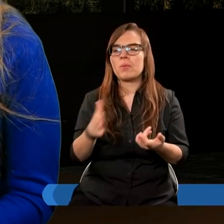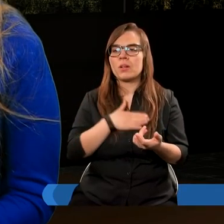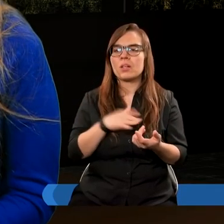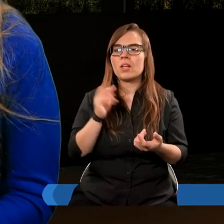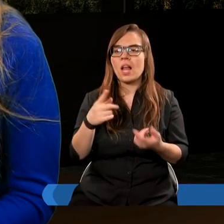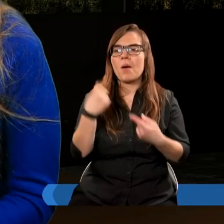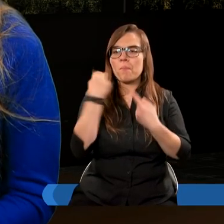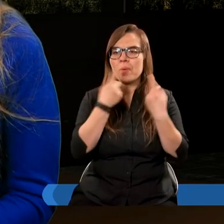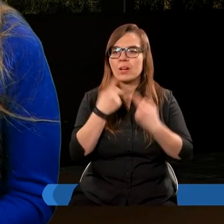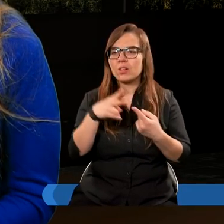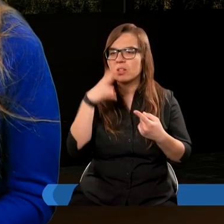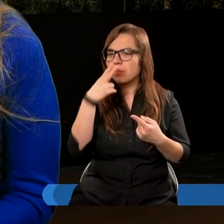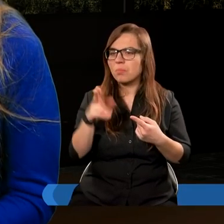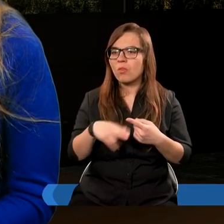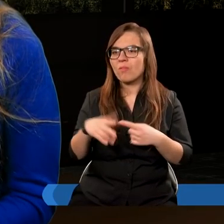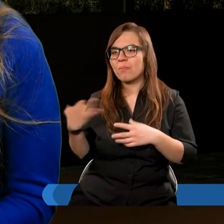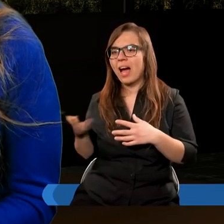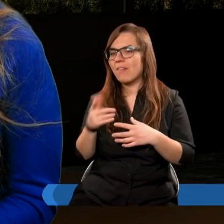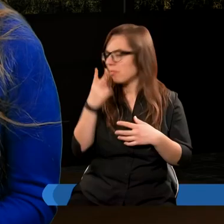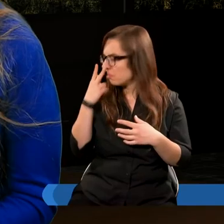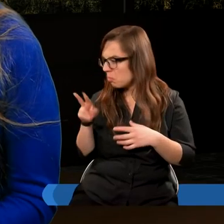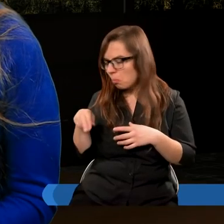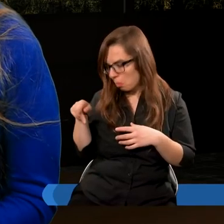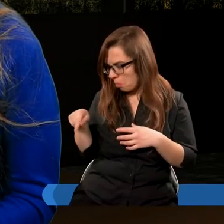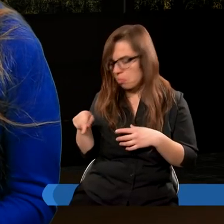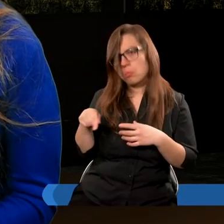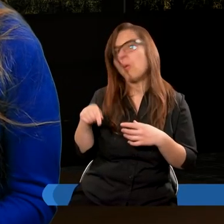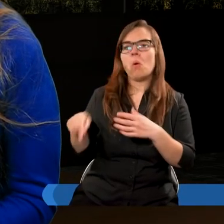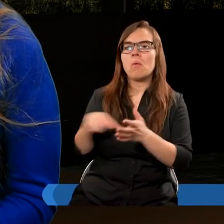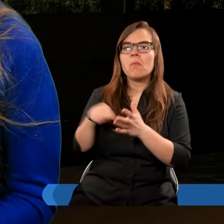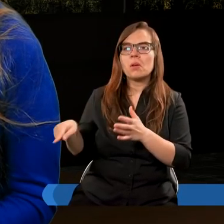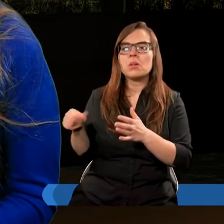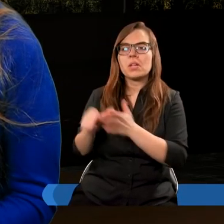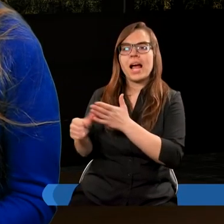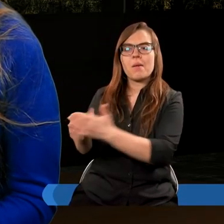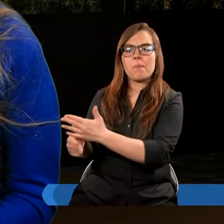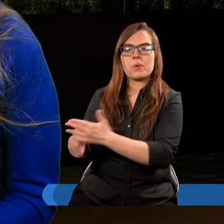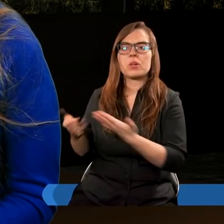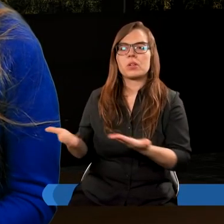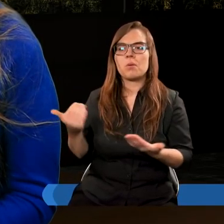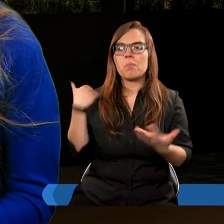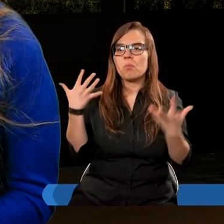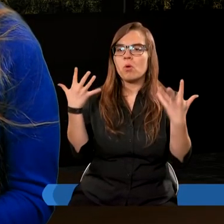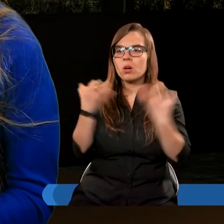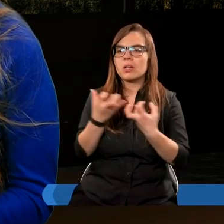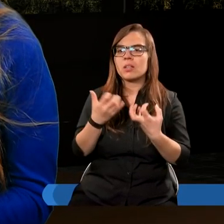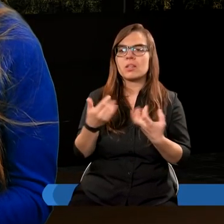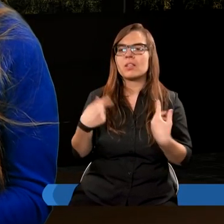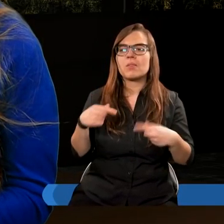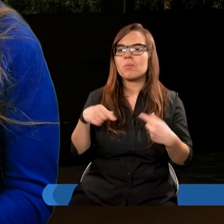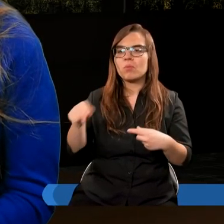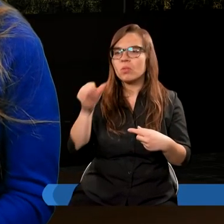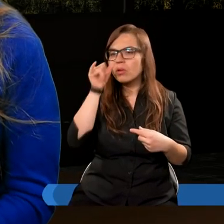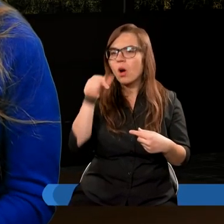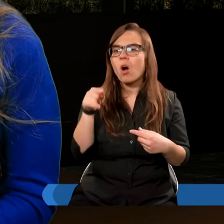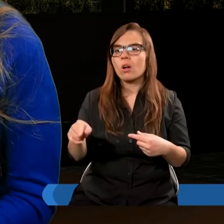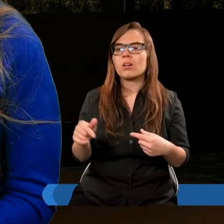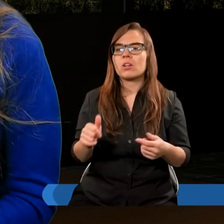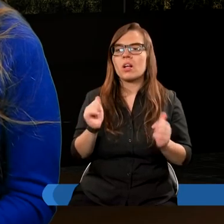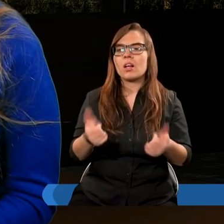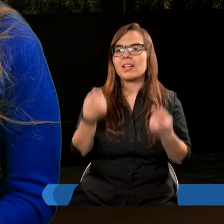taką właśnie myśl. Spójrz w prawą stronę. Popatrzyłam i tam właśnie w tym miejscu znajdował się przycisk. Było ciemno i nie byłabym go w stanie normalnie